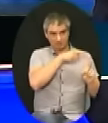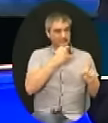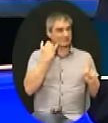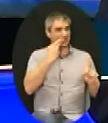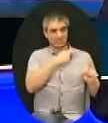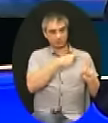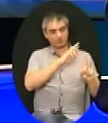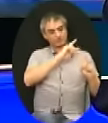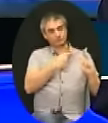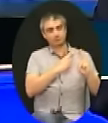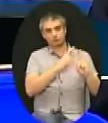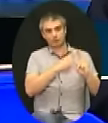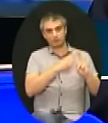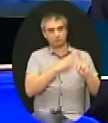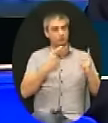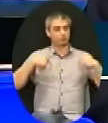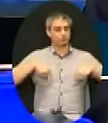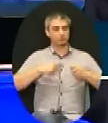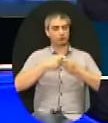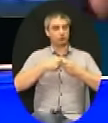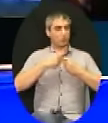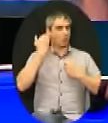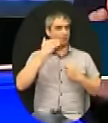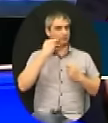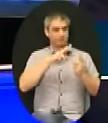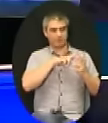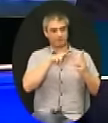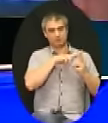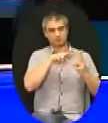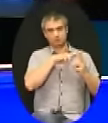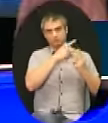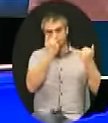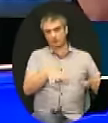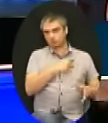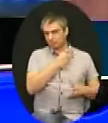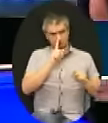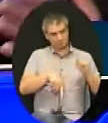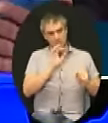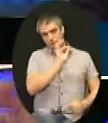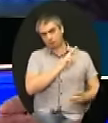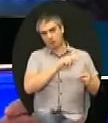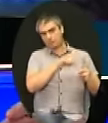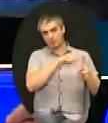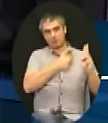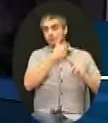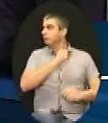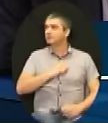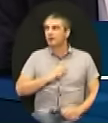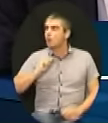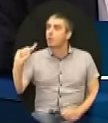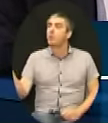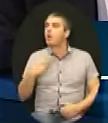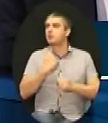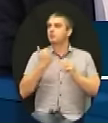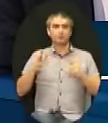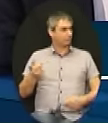הרצוג, ומספר 2 שלו, יושבת ראש התנועה ציפי לבני, אתם בעצם כשלתם, הפשלה היא עליכם, אתם עמדתם בראש. כולנו